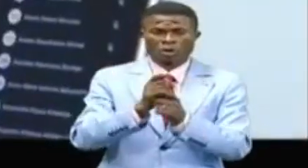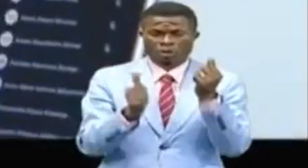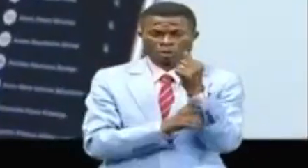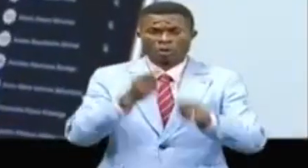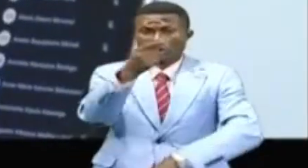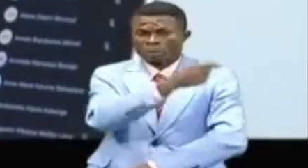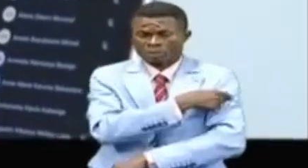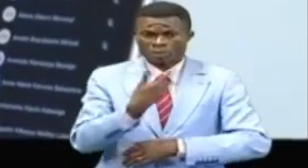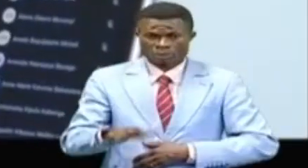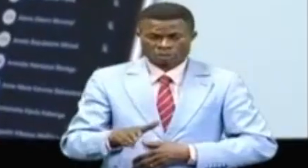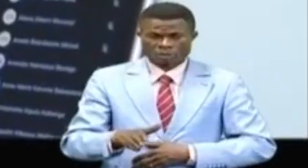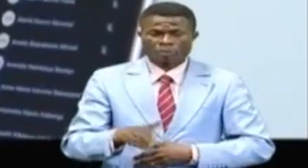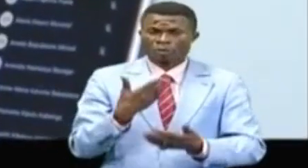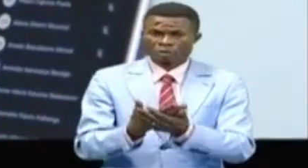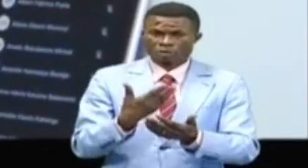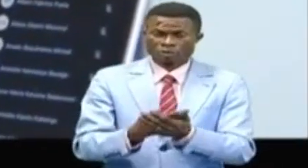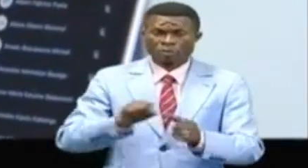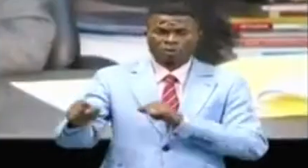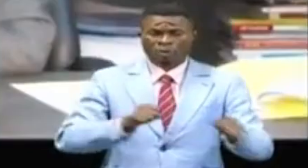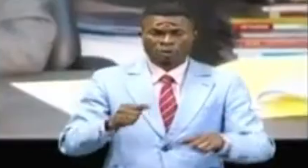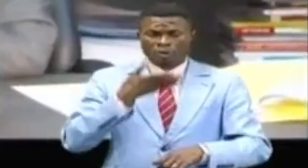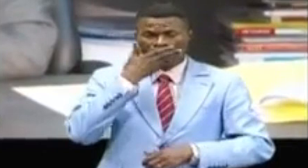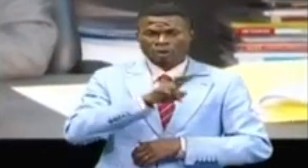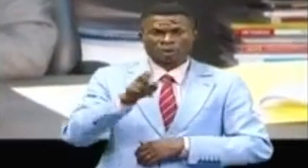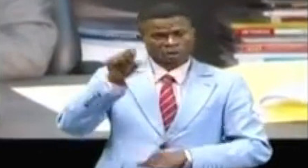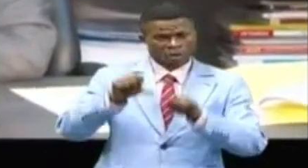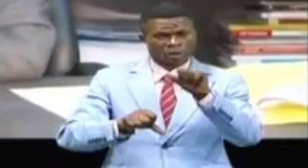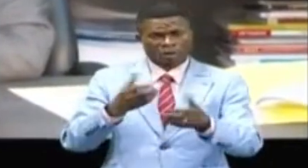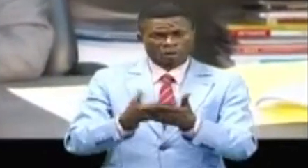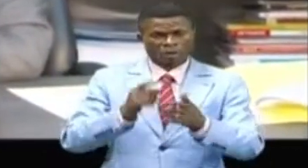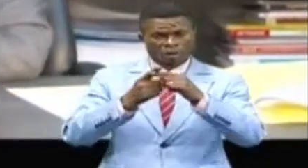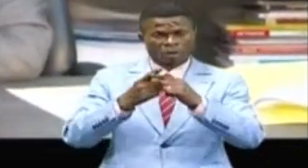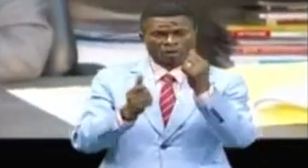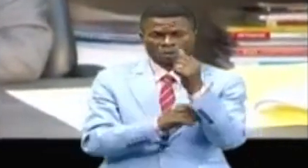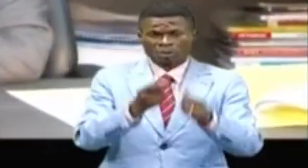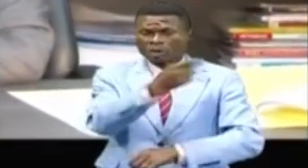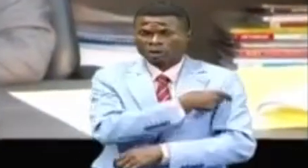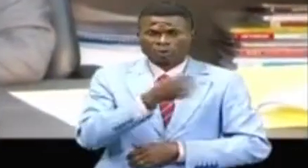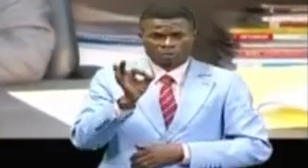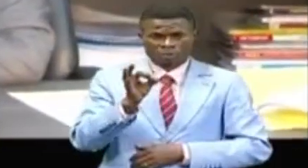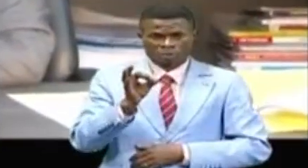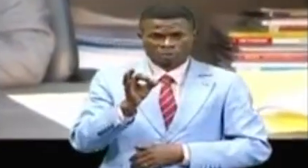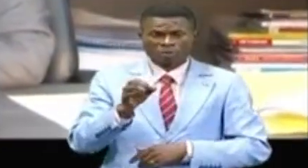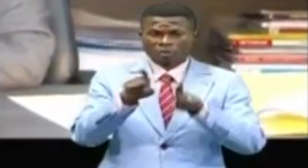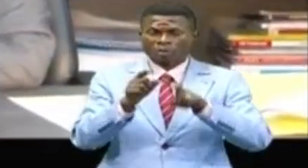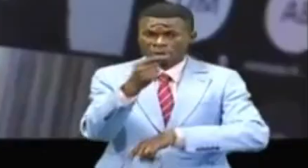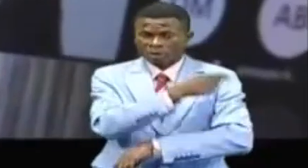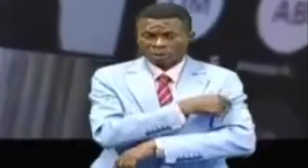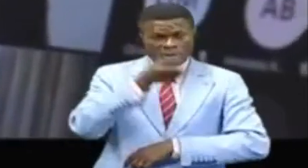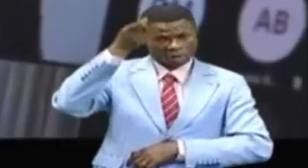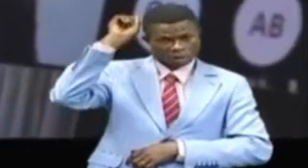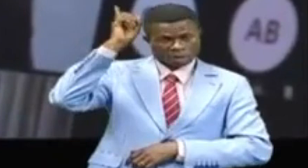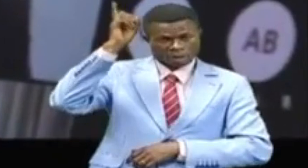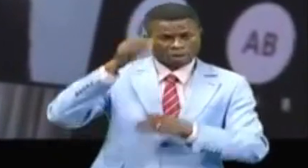vaccinées, l'exigence d'un test COVID-19 négatif pour les personnes non vaccinées ou incomplètement vaccinées au départ du